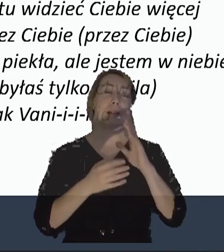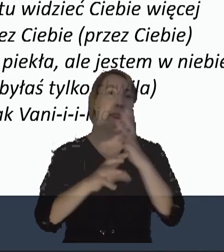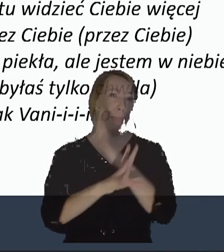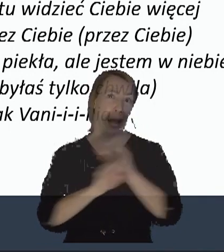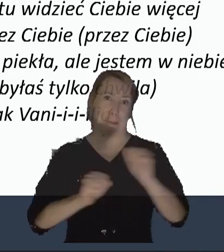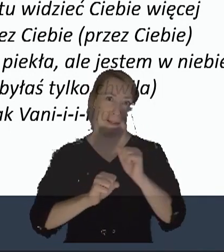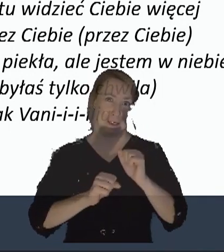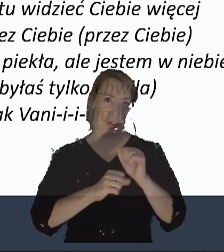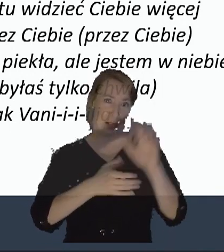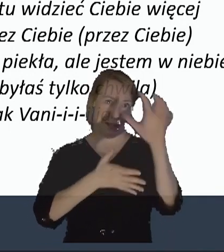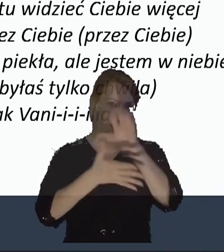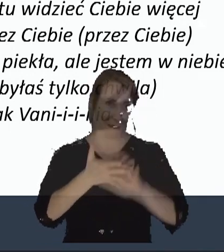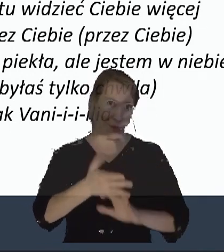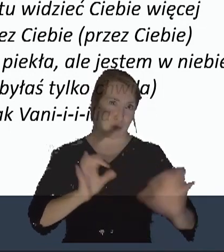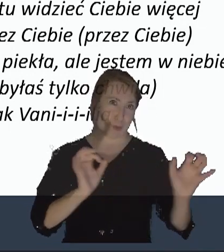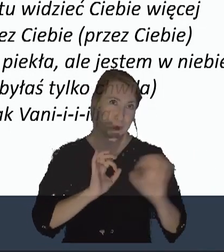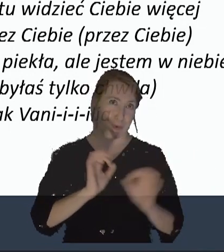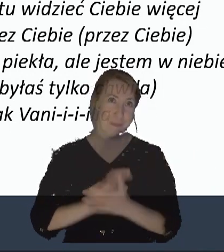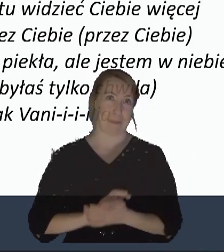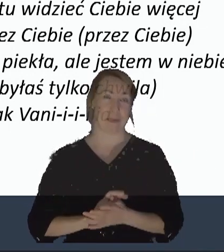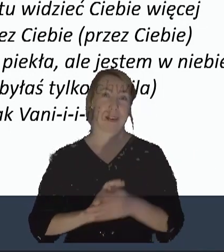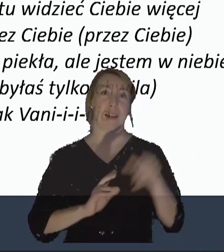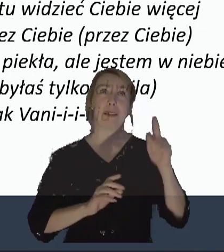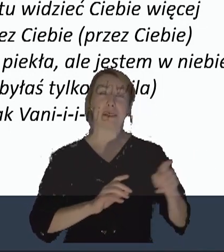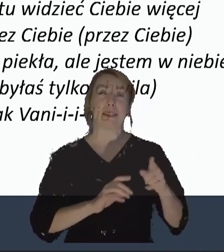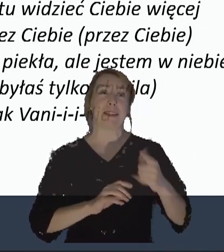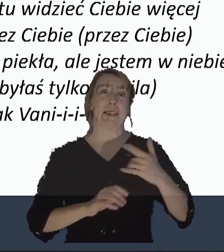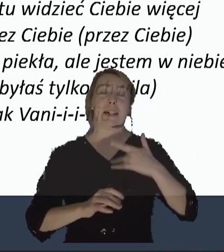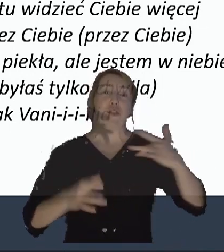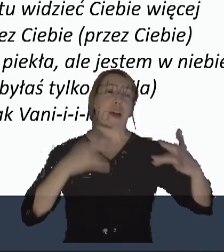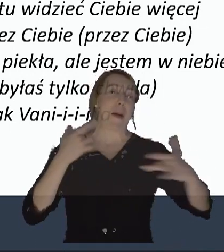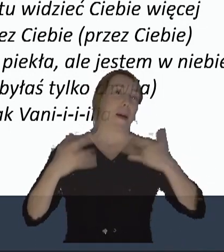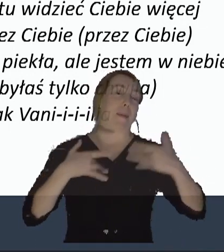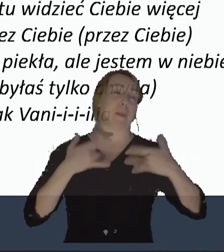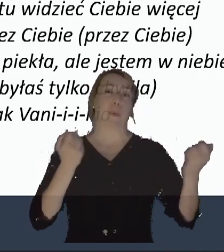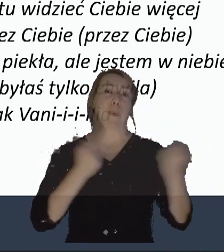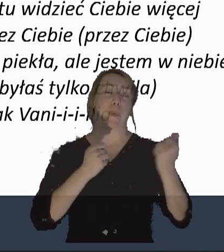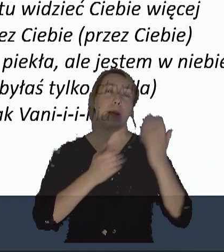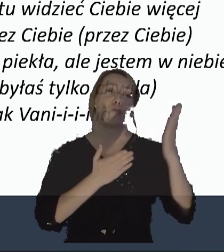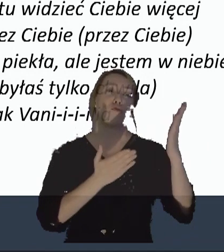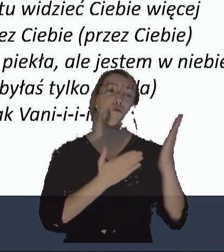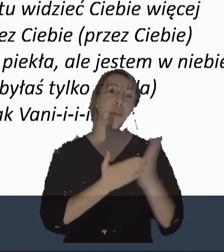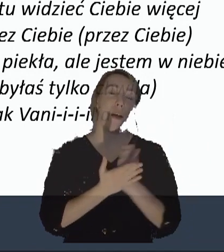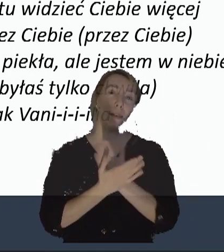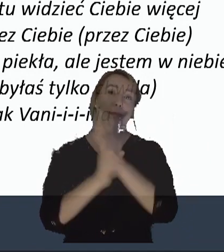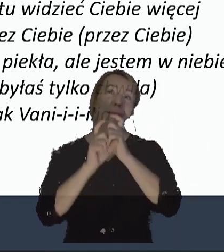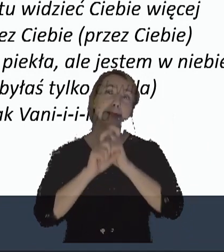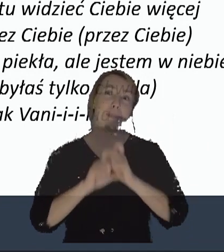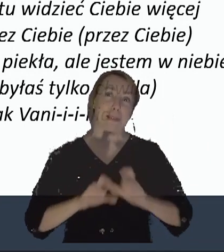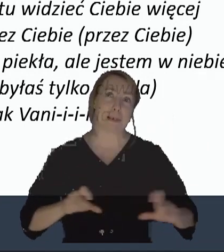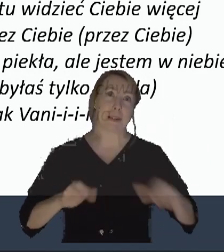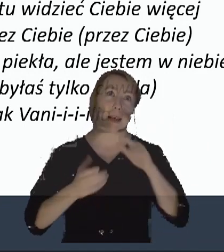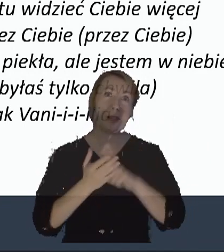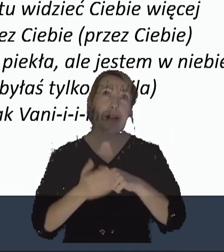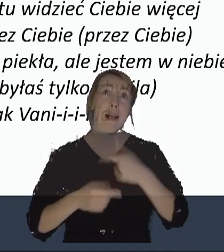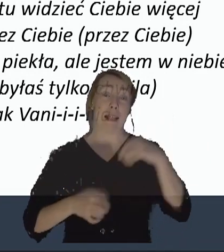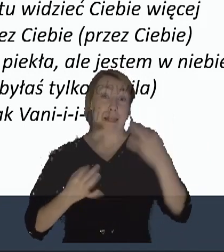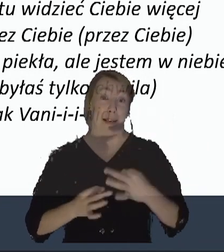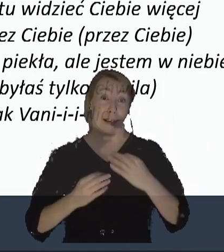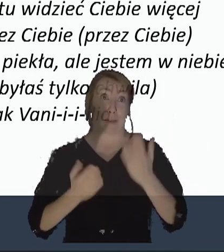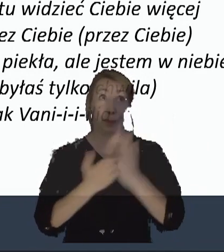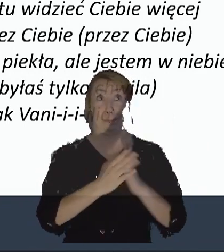dramatyczny. Podmiot liryczny cierpi, mimo upływu czasu i mimo zapewnienia, że teraz jest w